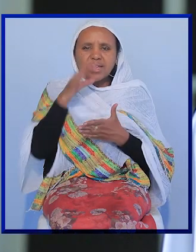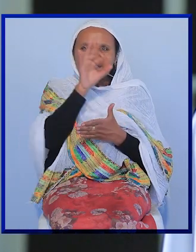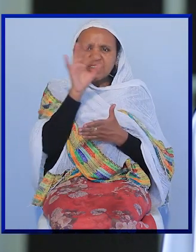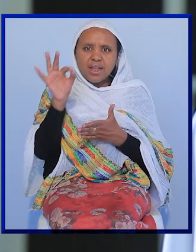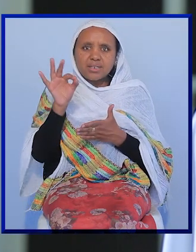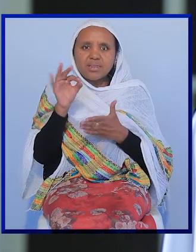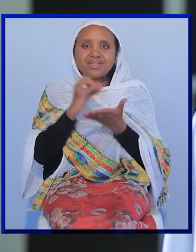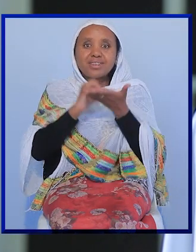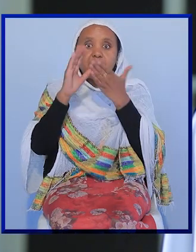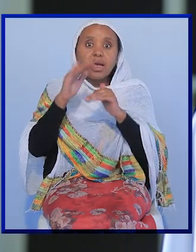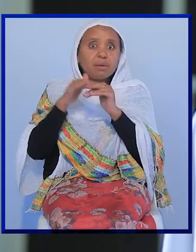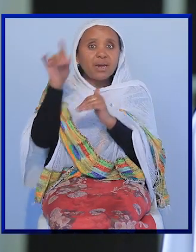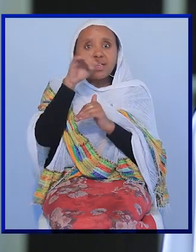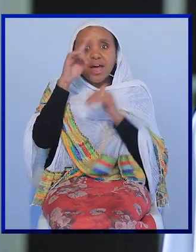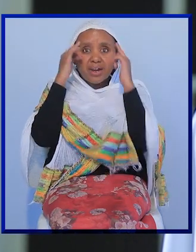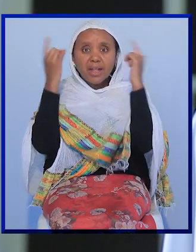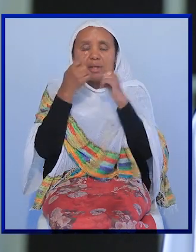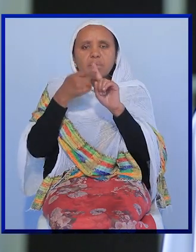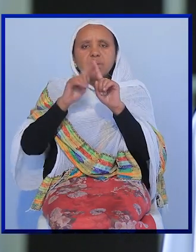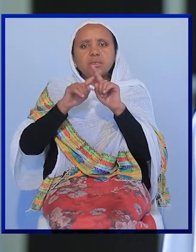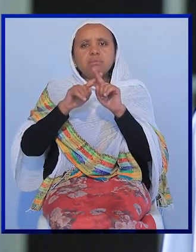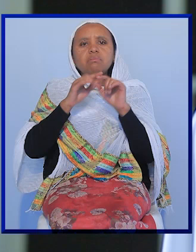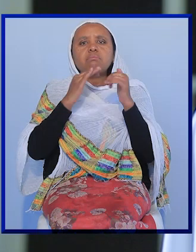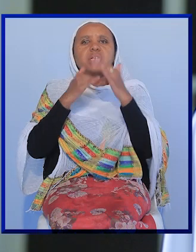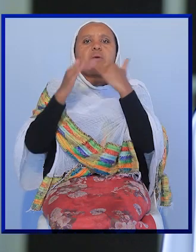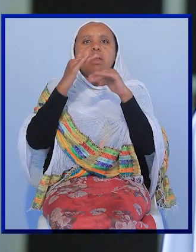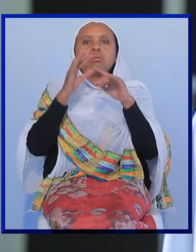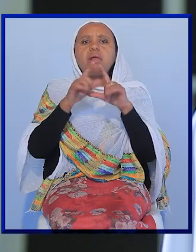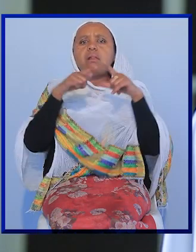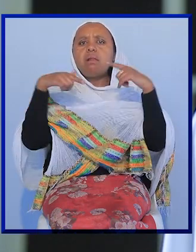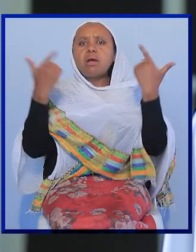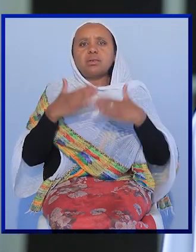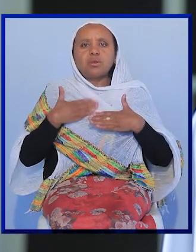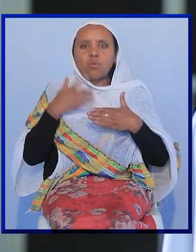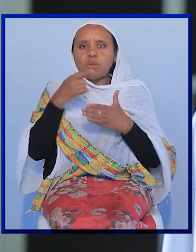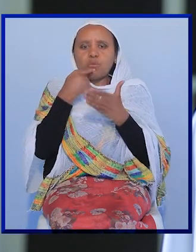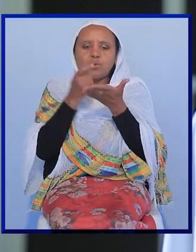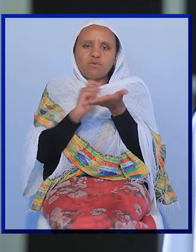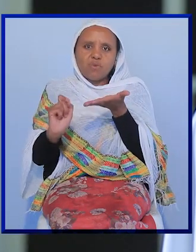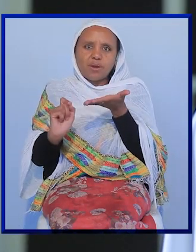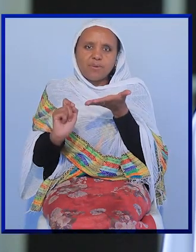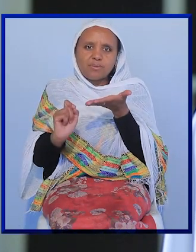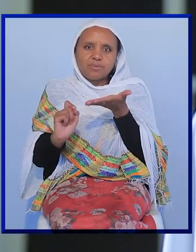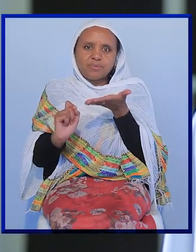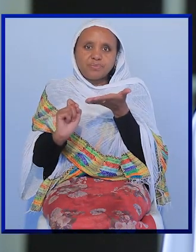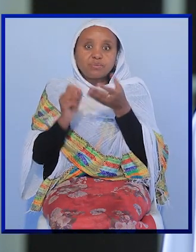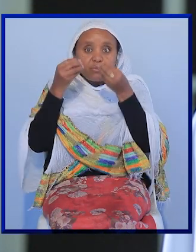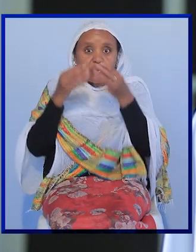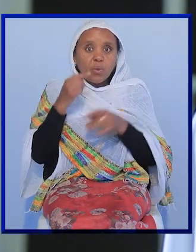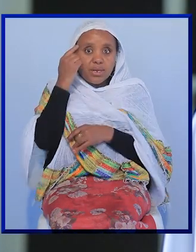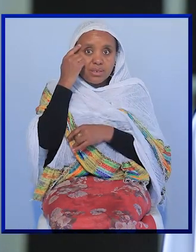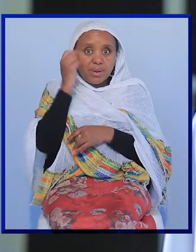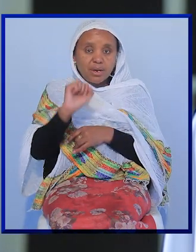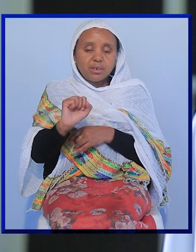ከ99 ጻድቃን ይልቅ የአንድ ሀጥ መመለስ በሰማይ ታላቅ ደስታ ይሆናል ተብሎ በመጽሐፍ ተጽፏል። መጥፋቷ ያሳሳል። ላያቸው አንዲት